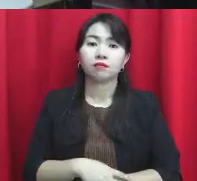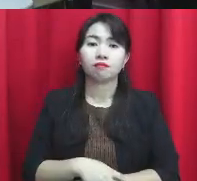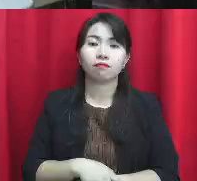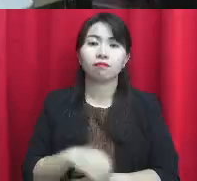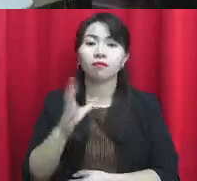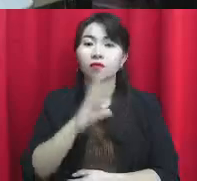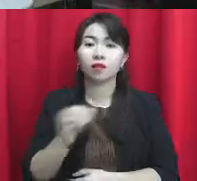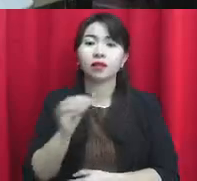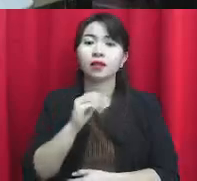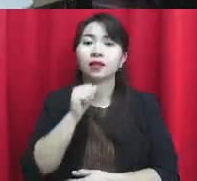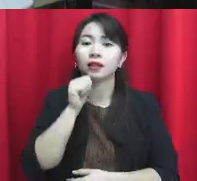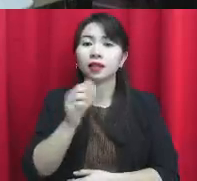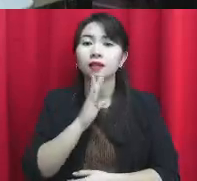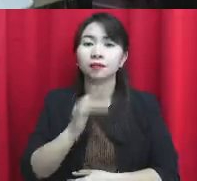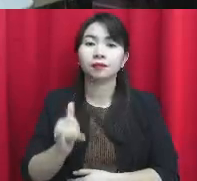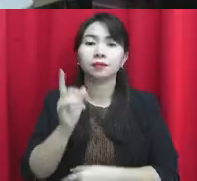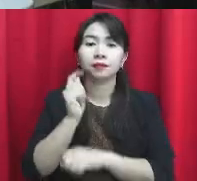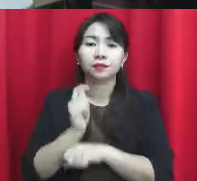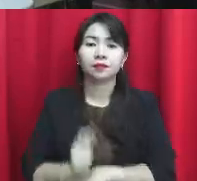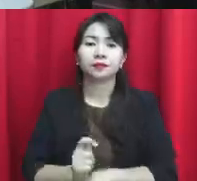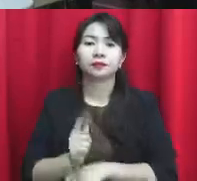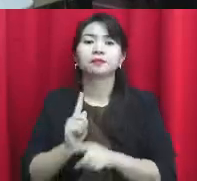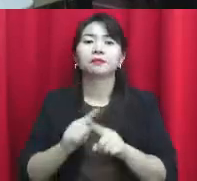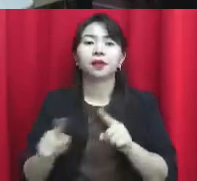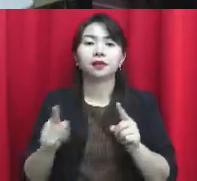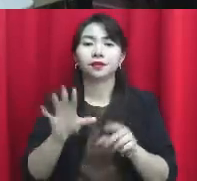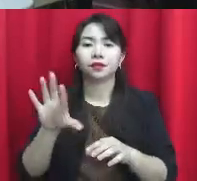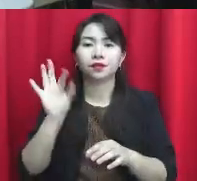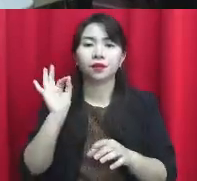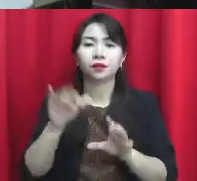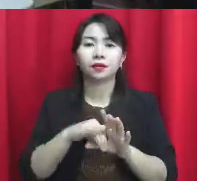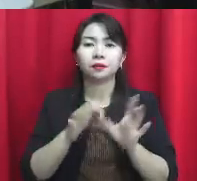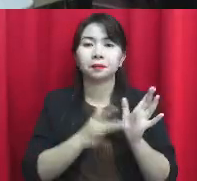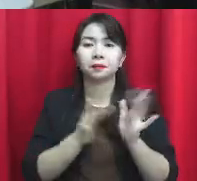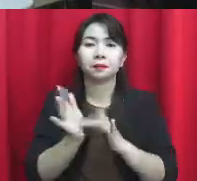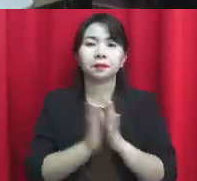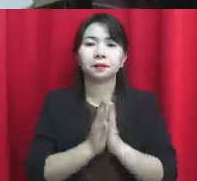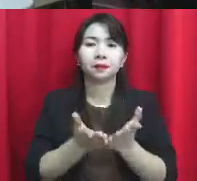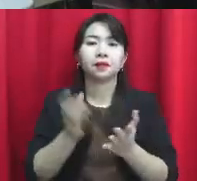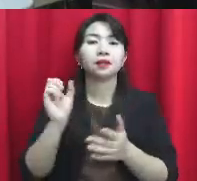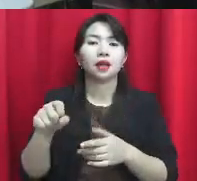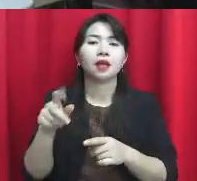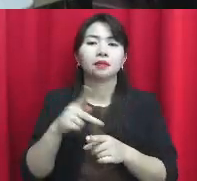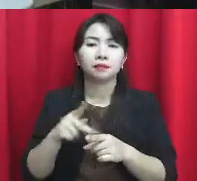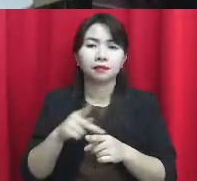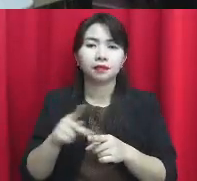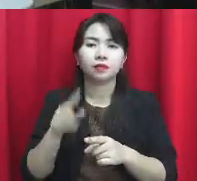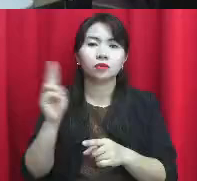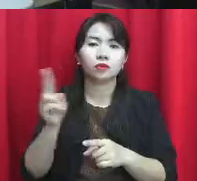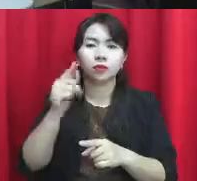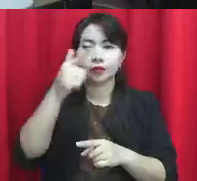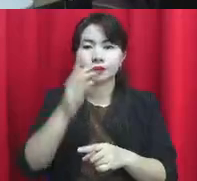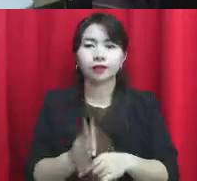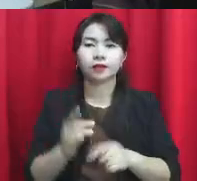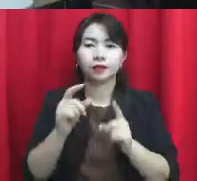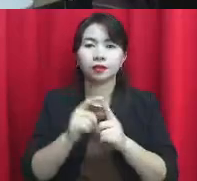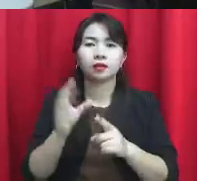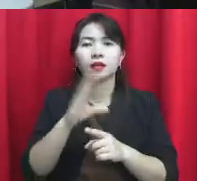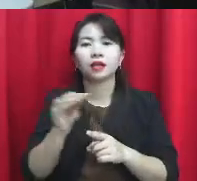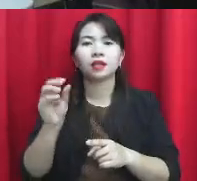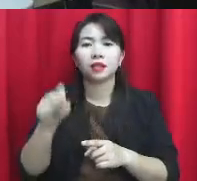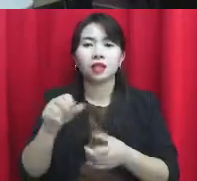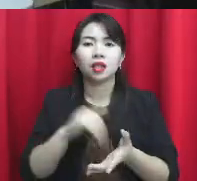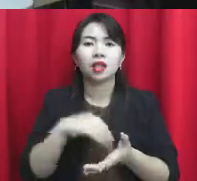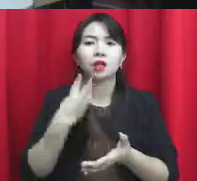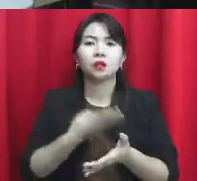lang traditionally kundi biblically talaga at principle based talaga using God's word eh mga kapatid Mas lalo pa po